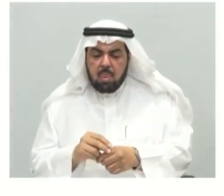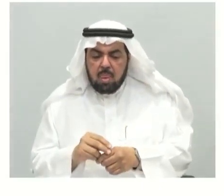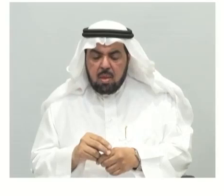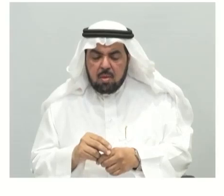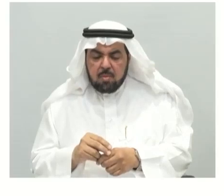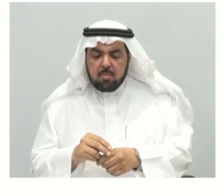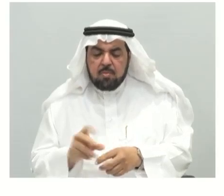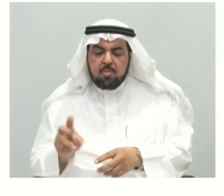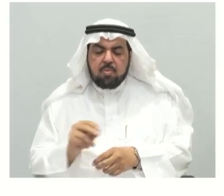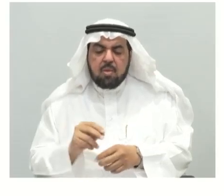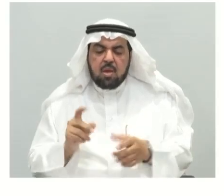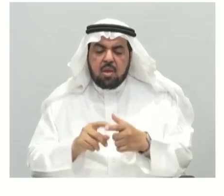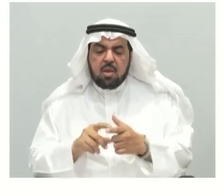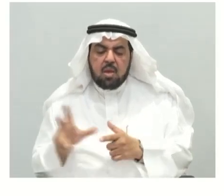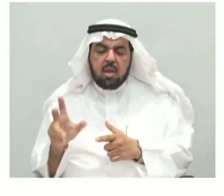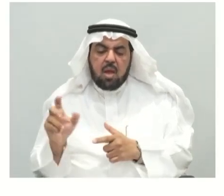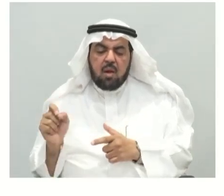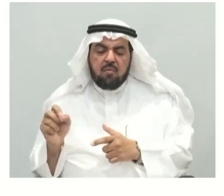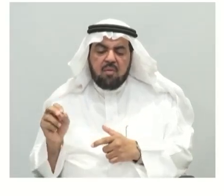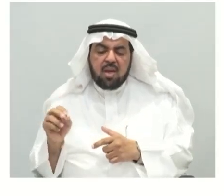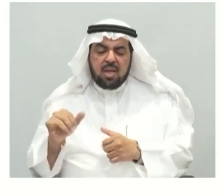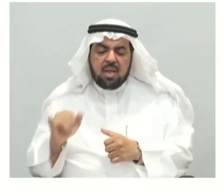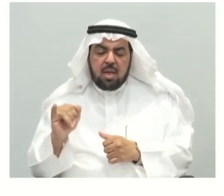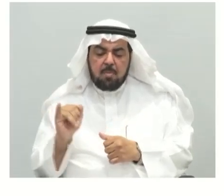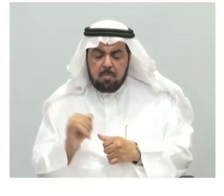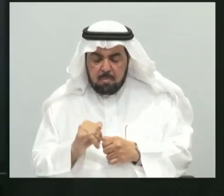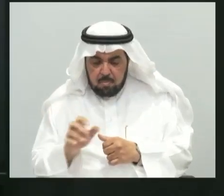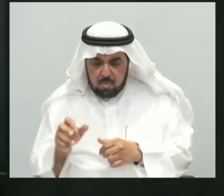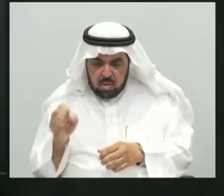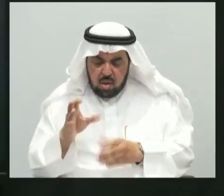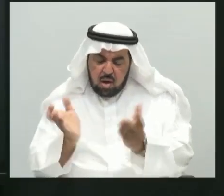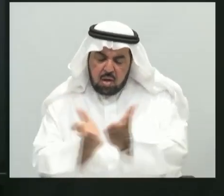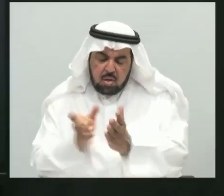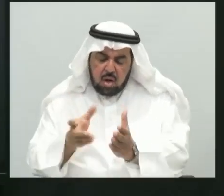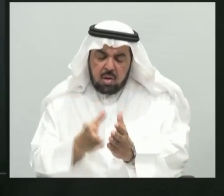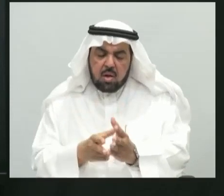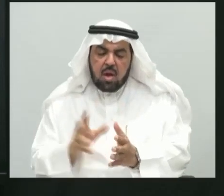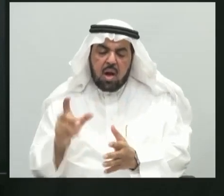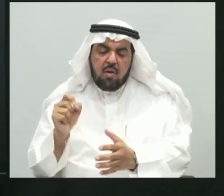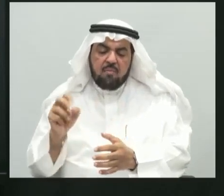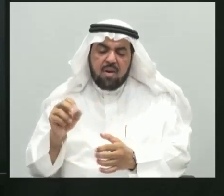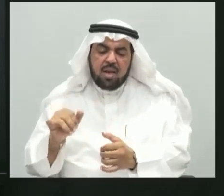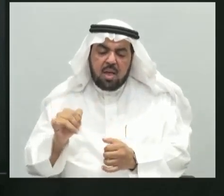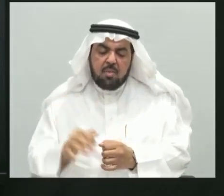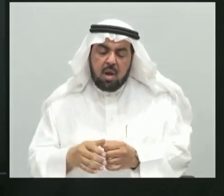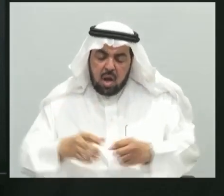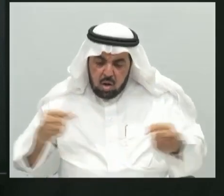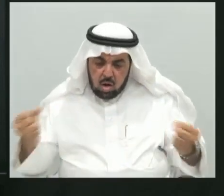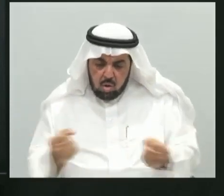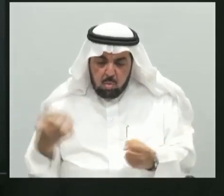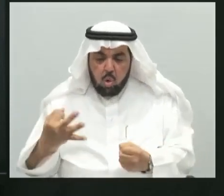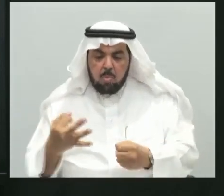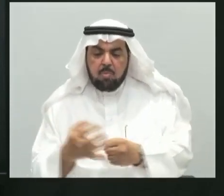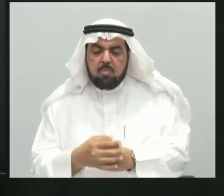المركبه لاعضاء الحس مثل الفقم ذكرنا اعزائي الطلاب ان الفقم في المفصليات كان لها دور هام